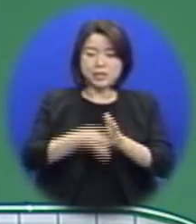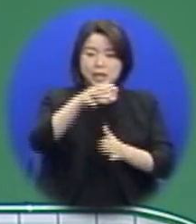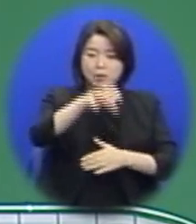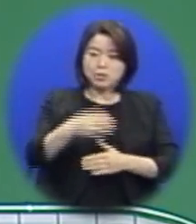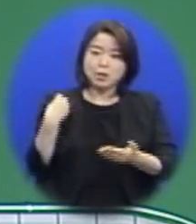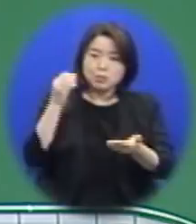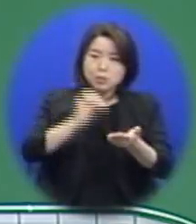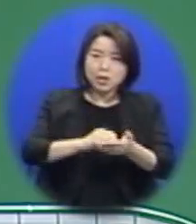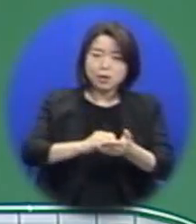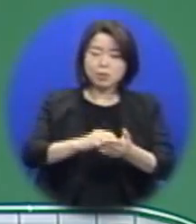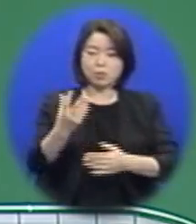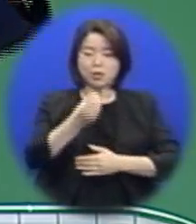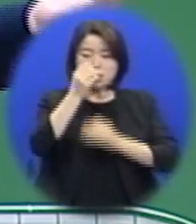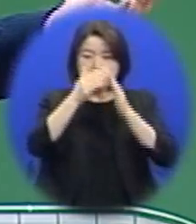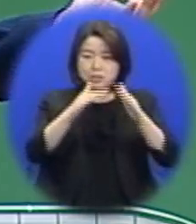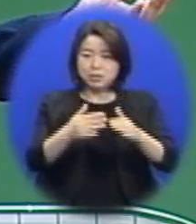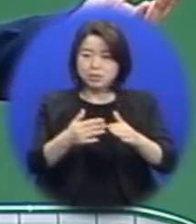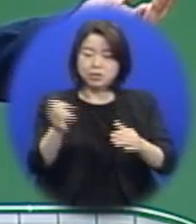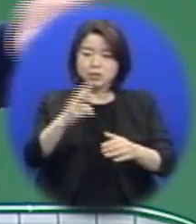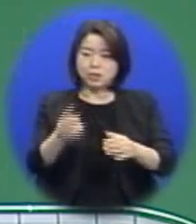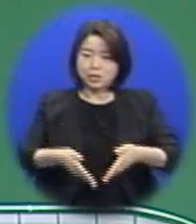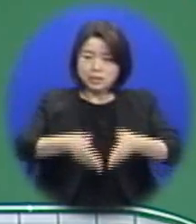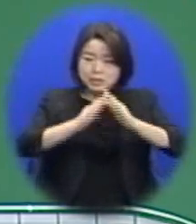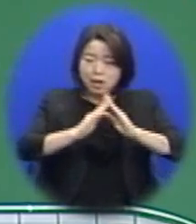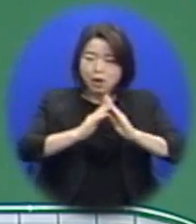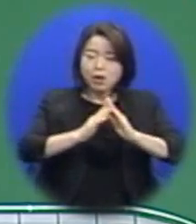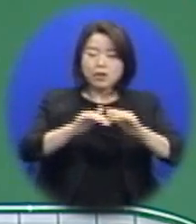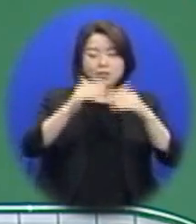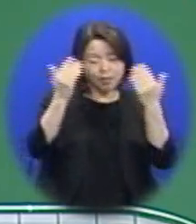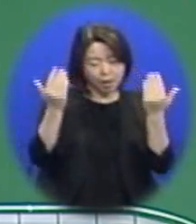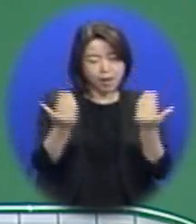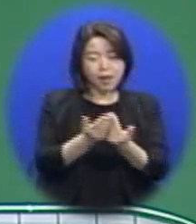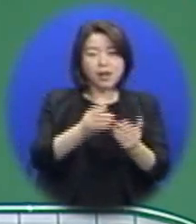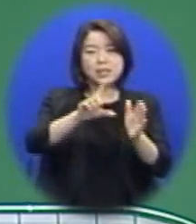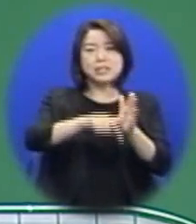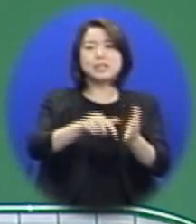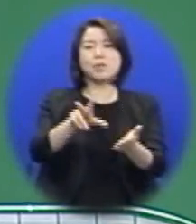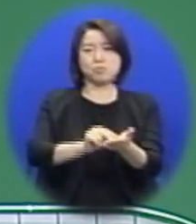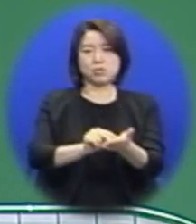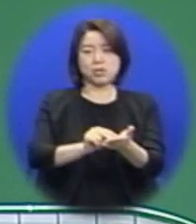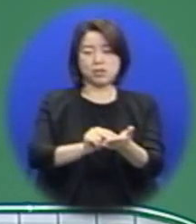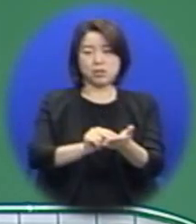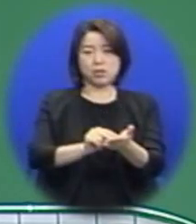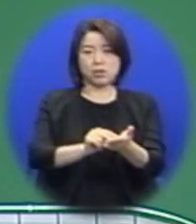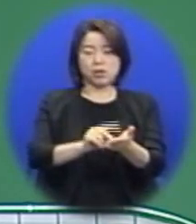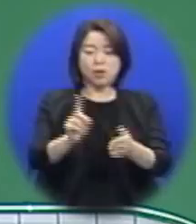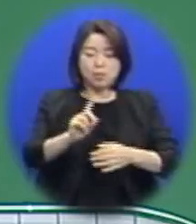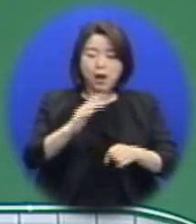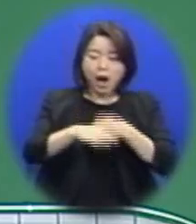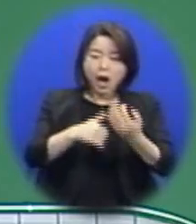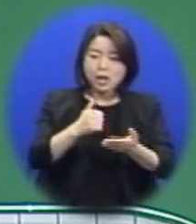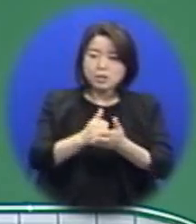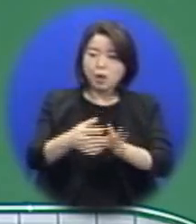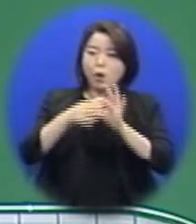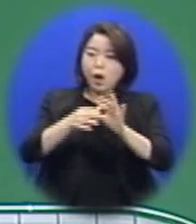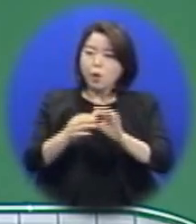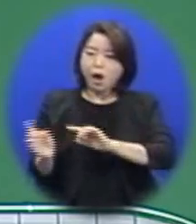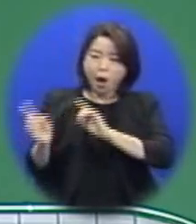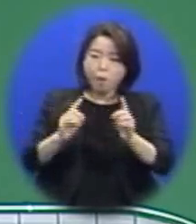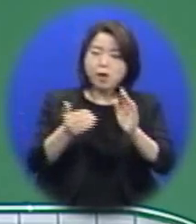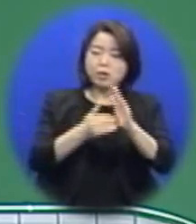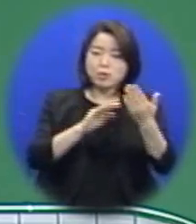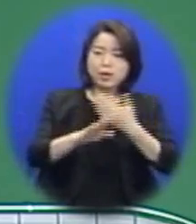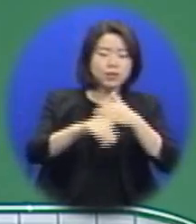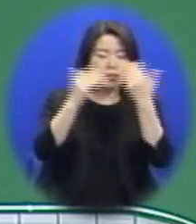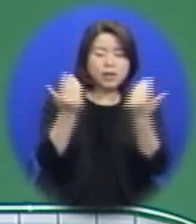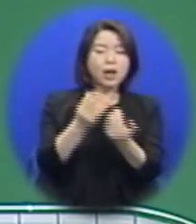성전이 재건되고 다 시간 문제예요. 하나님과의 관계가 회복되고 나면, 하나님이 지금 나와 함께 계시다